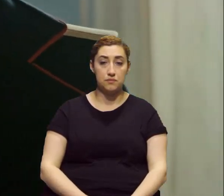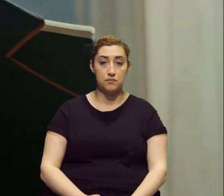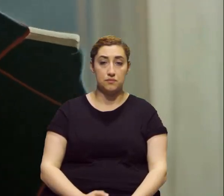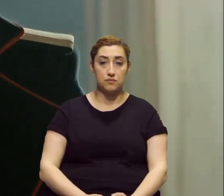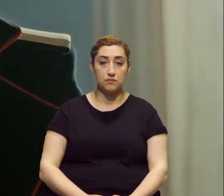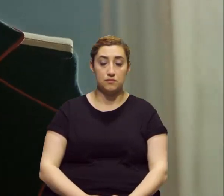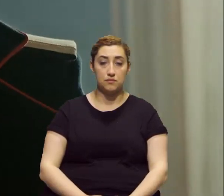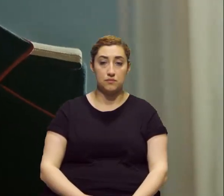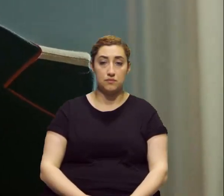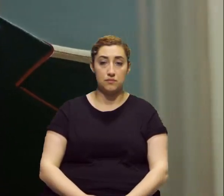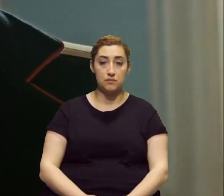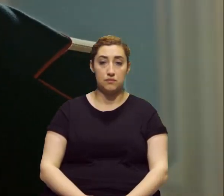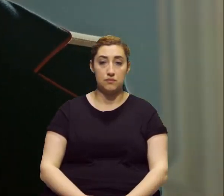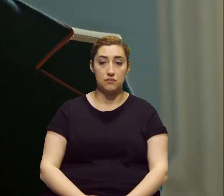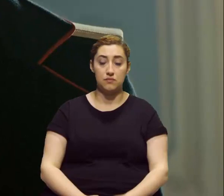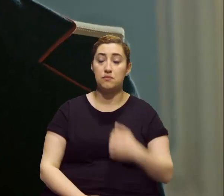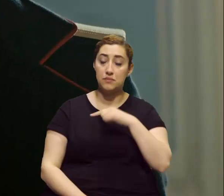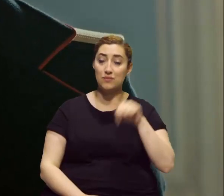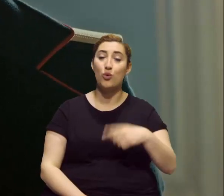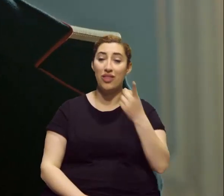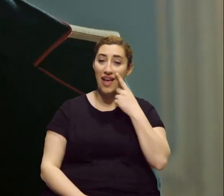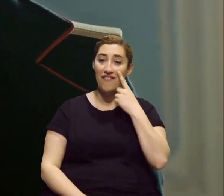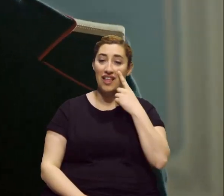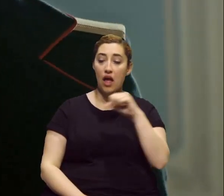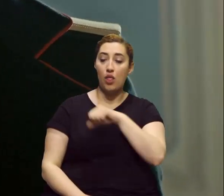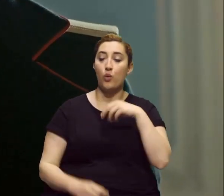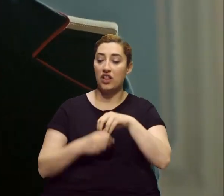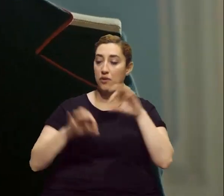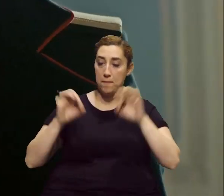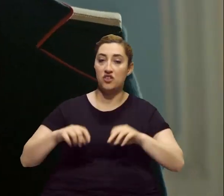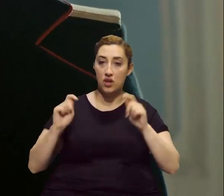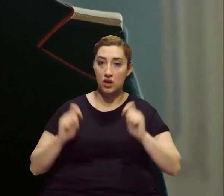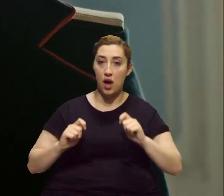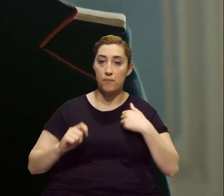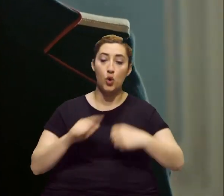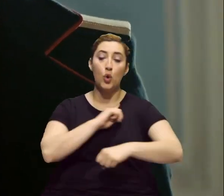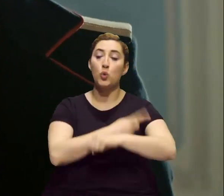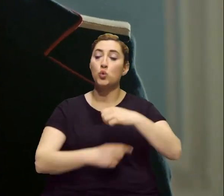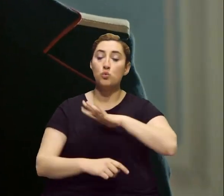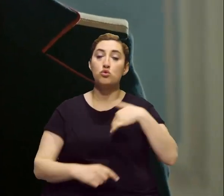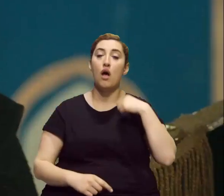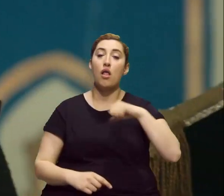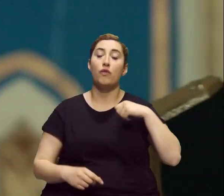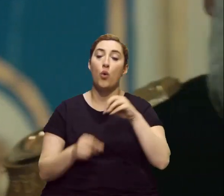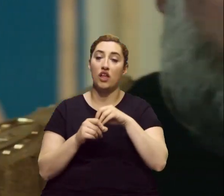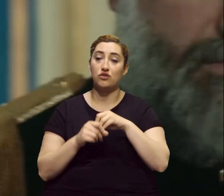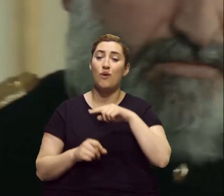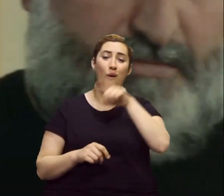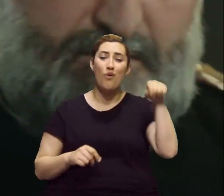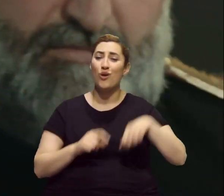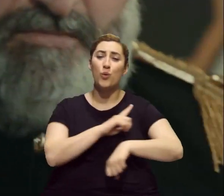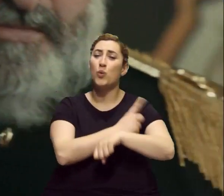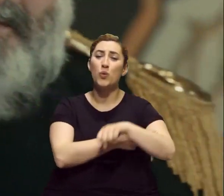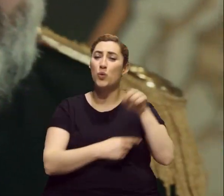Sultan Ali'ye doğru bir adım attı. Biz bu devleti Anadolu'da kurduk. Gücümüzü Anadolu'dan alırız. Onların